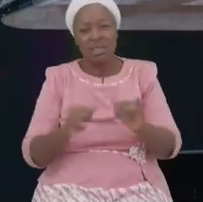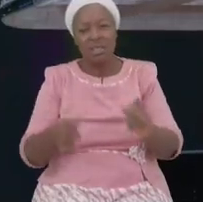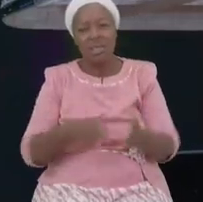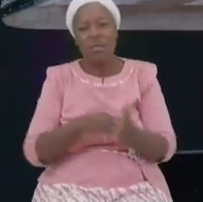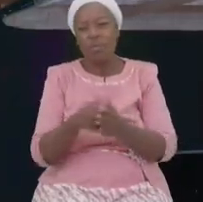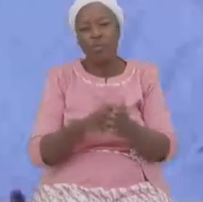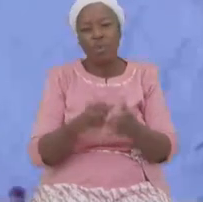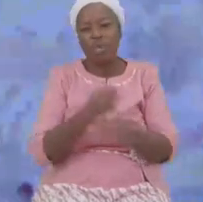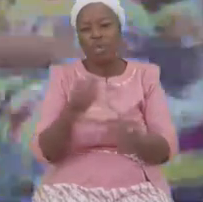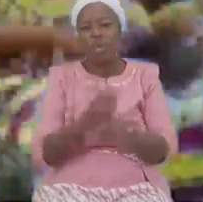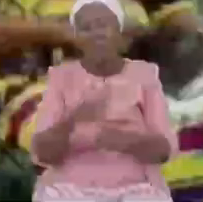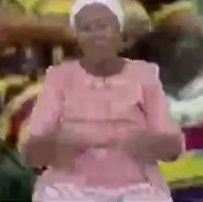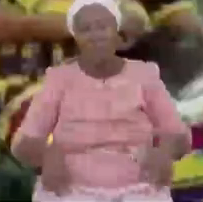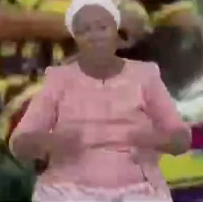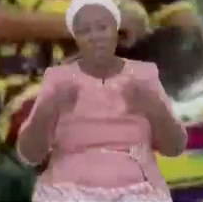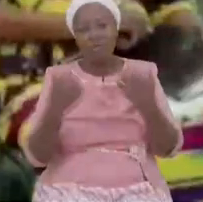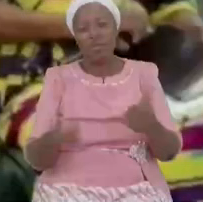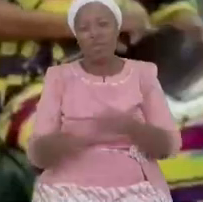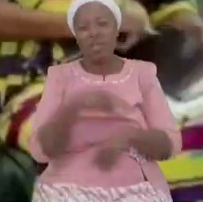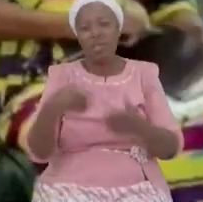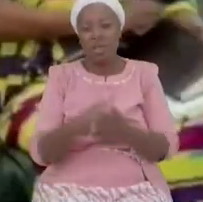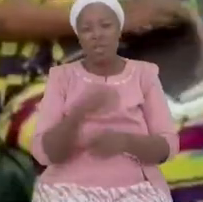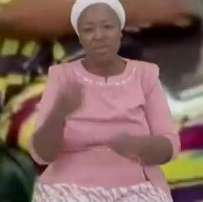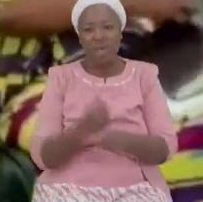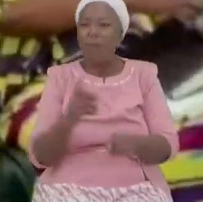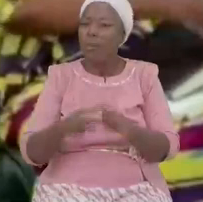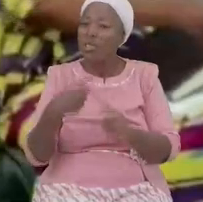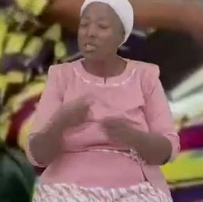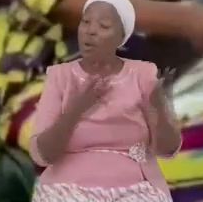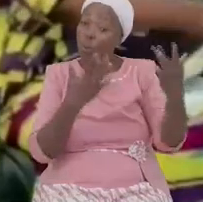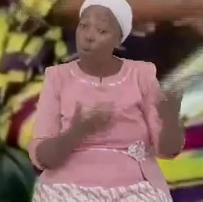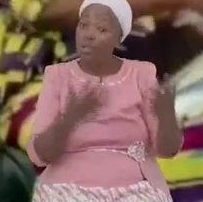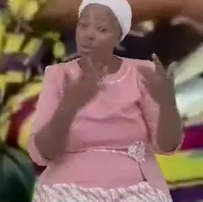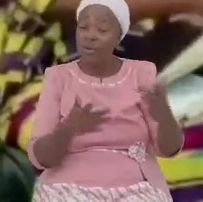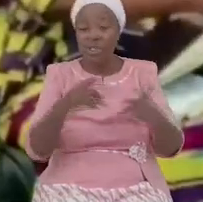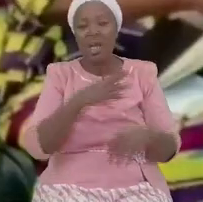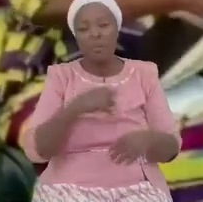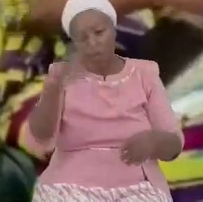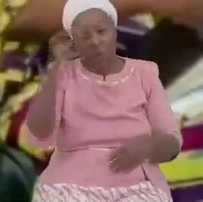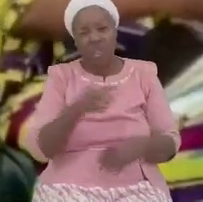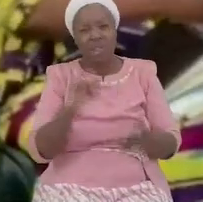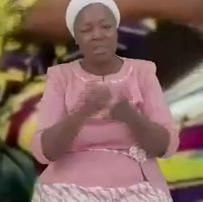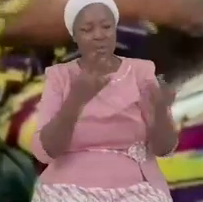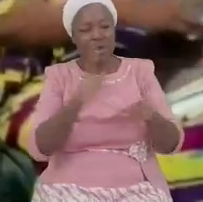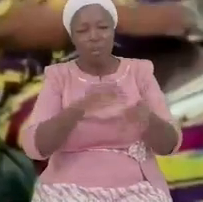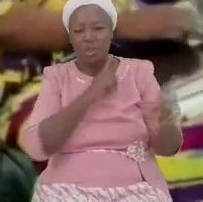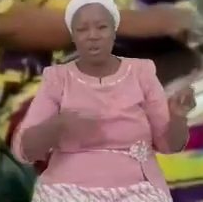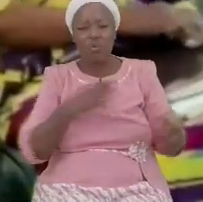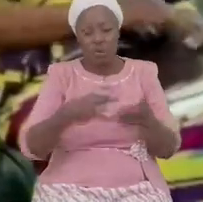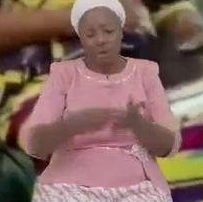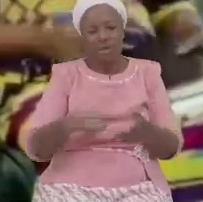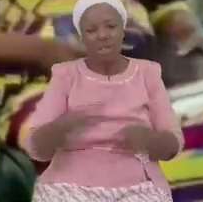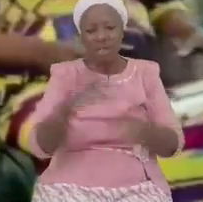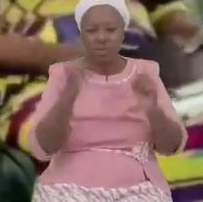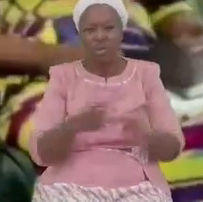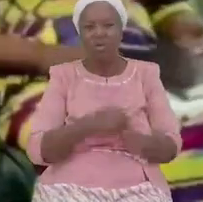année. Alors, idée, attendez, ceux qui se confient à l'Éternel renouvellent leur force, ils prennent l'envol comme des